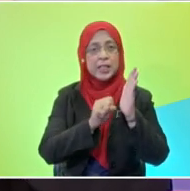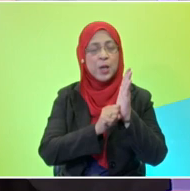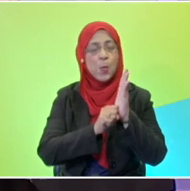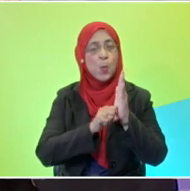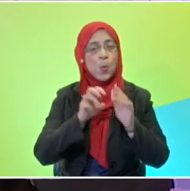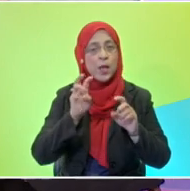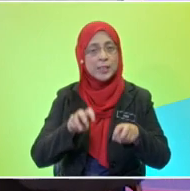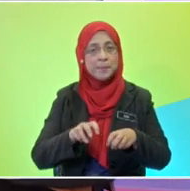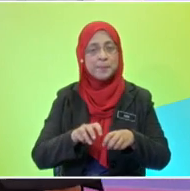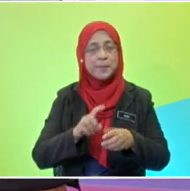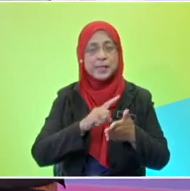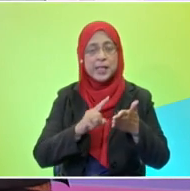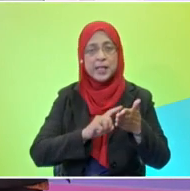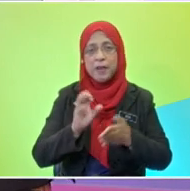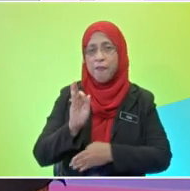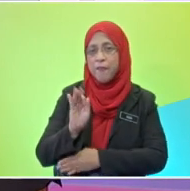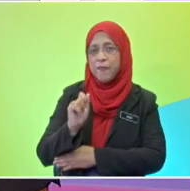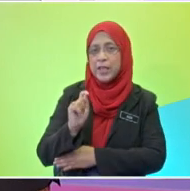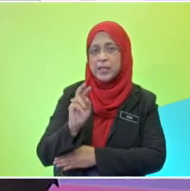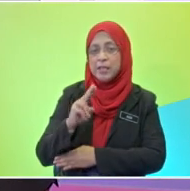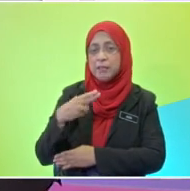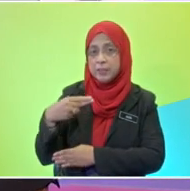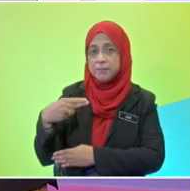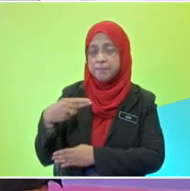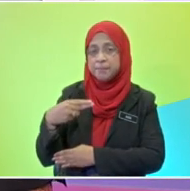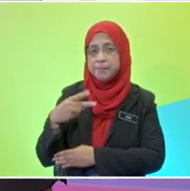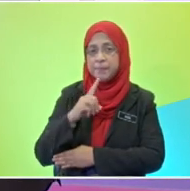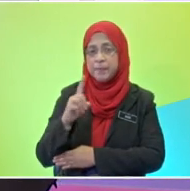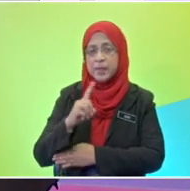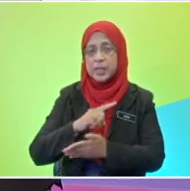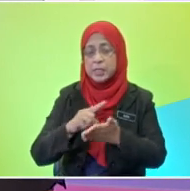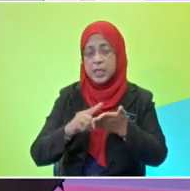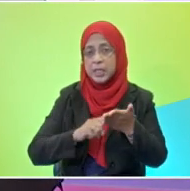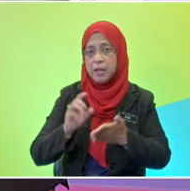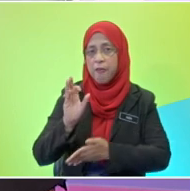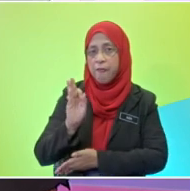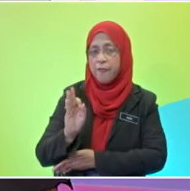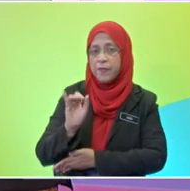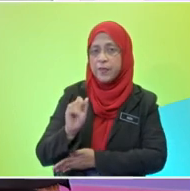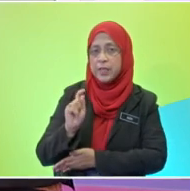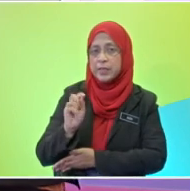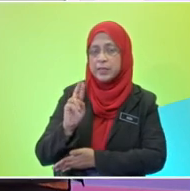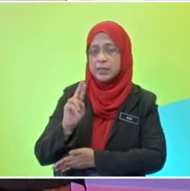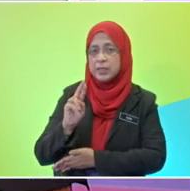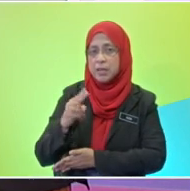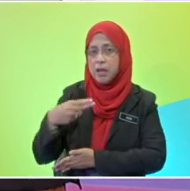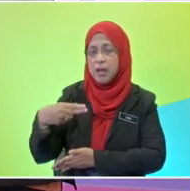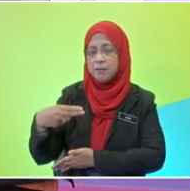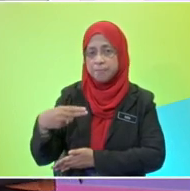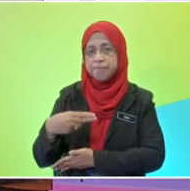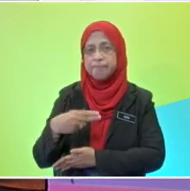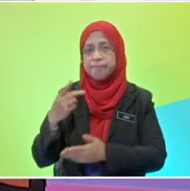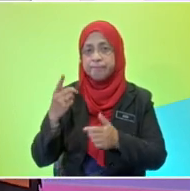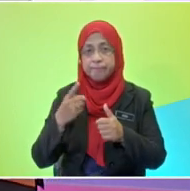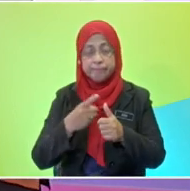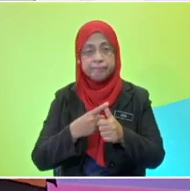zakat fitrah Kita masih dalam zakat fitrah ya jadi Apakah syarat wajib untuk mengeluarkan zakat fitrah yang